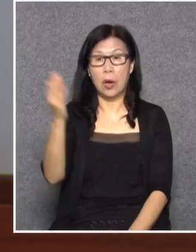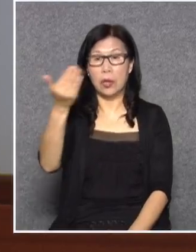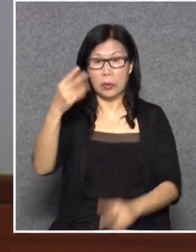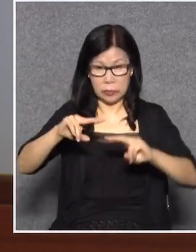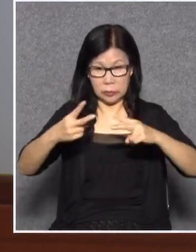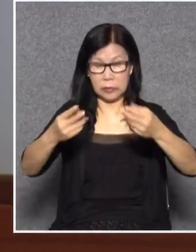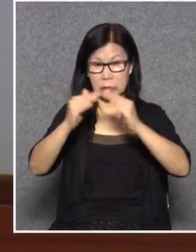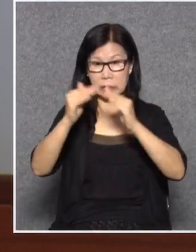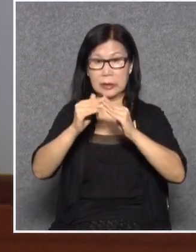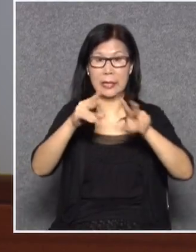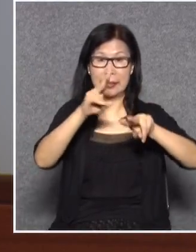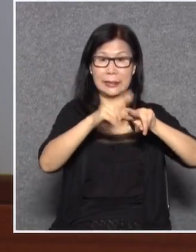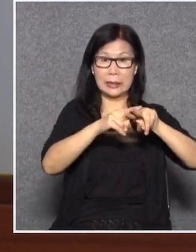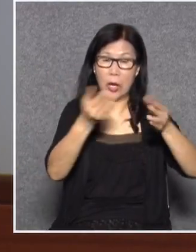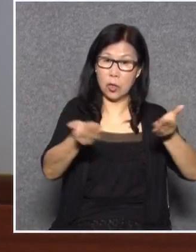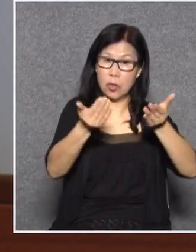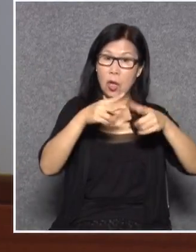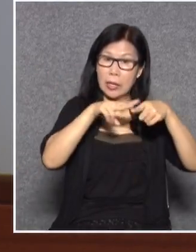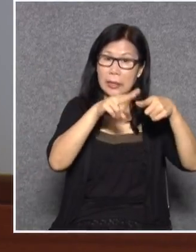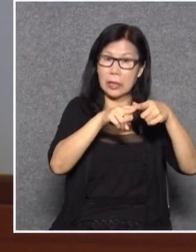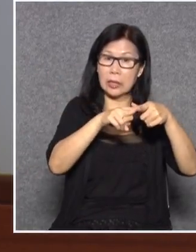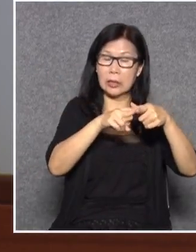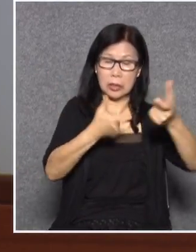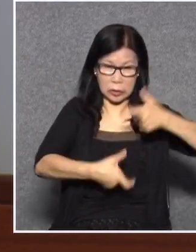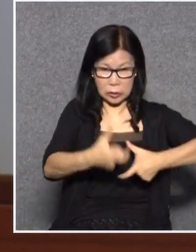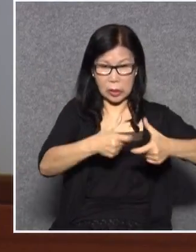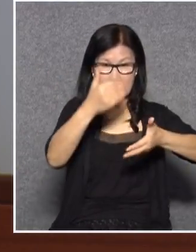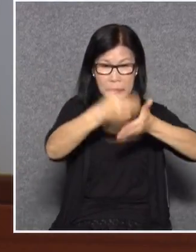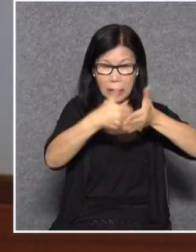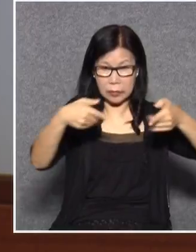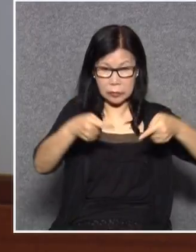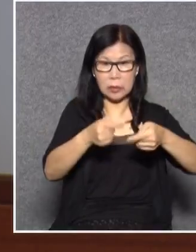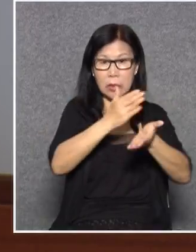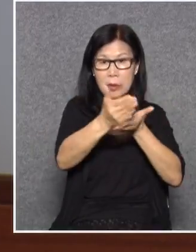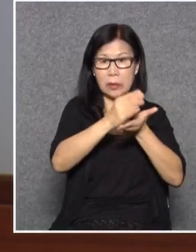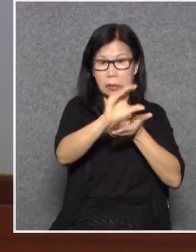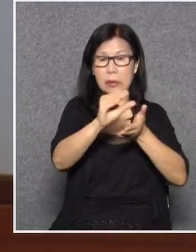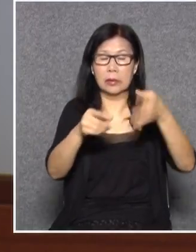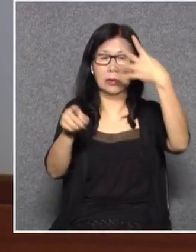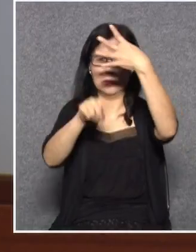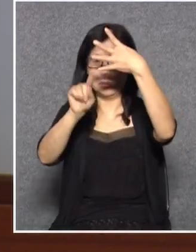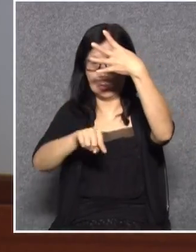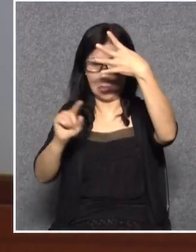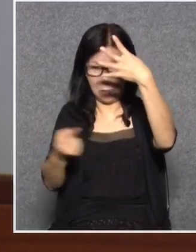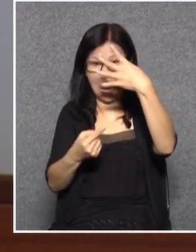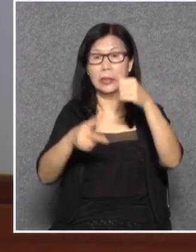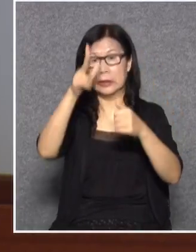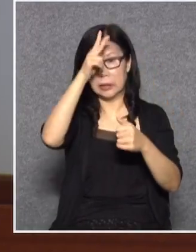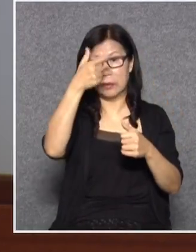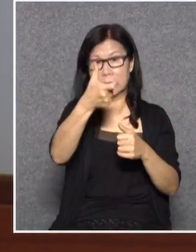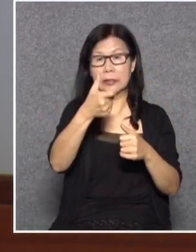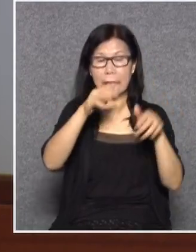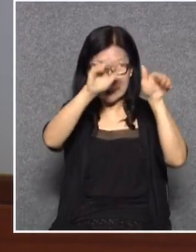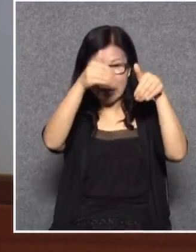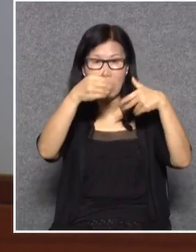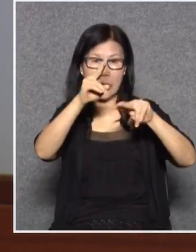在大陸市場推廣的開支呢是沒有減少的，仍然是撥出了高達4000萬港元的公帑呢，是去吸引大